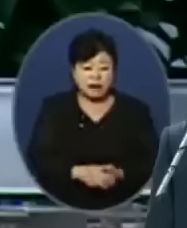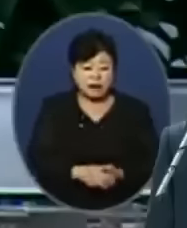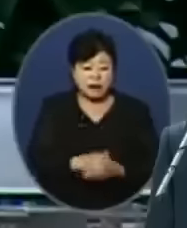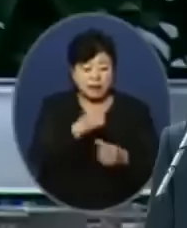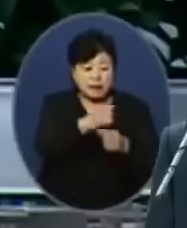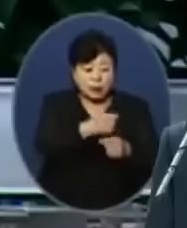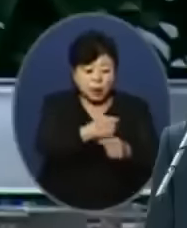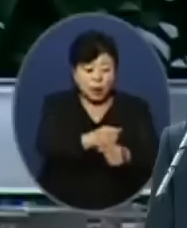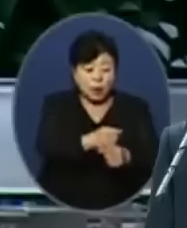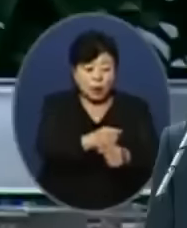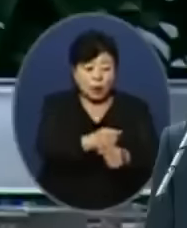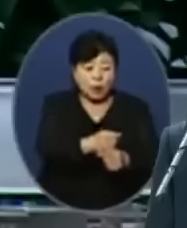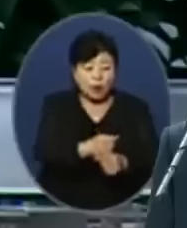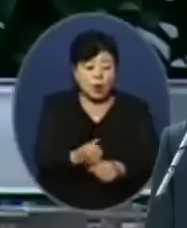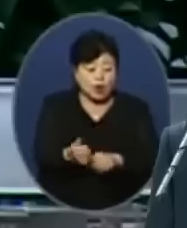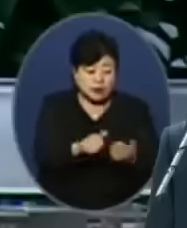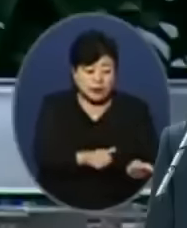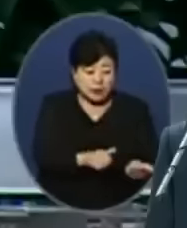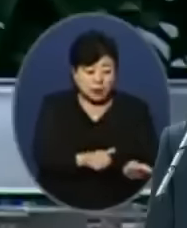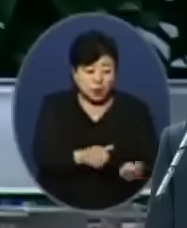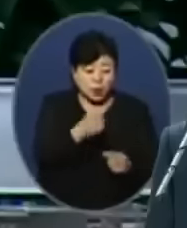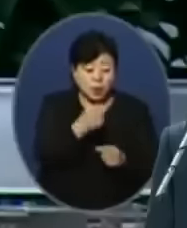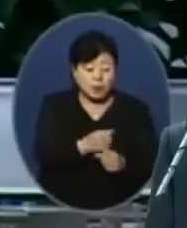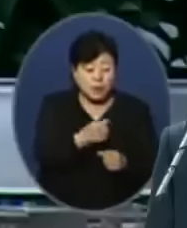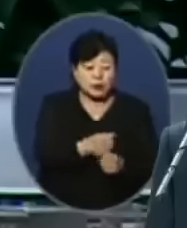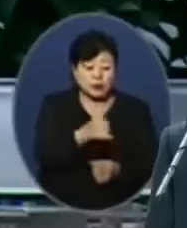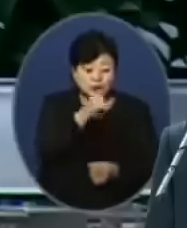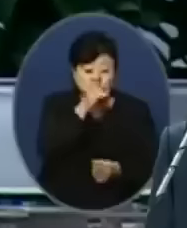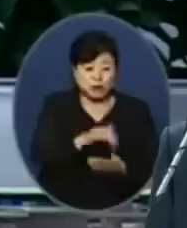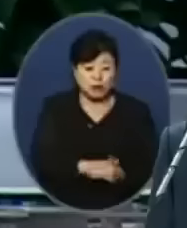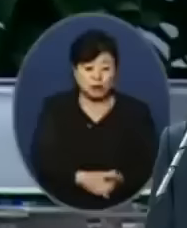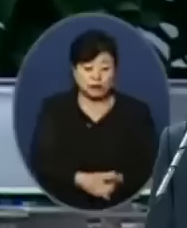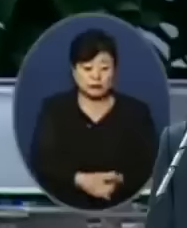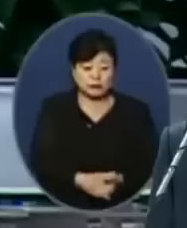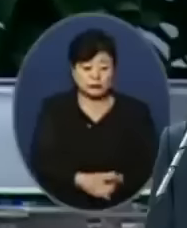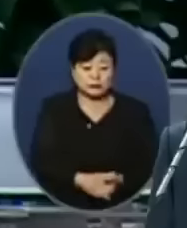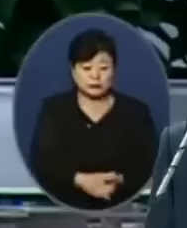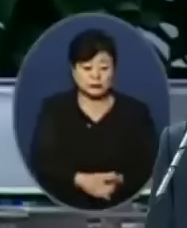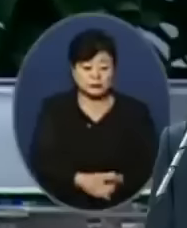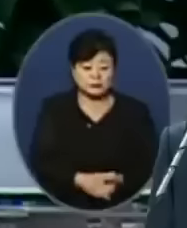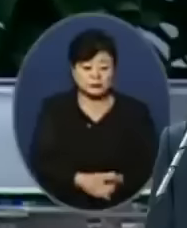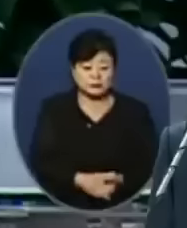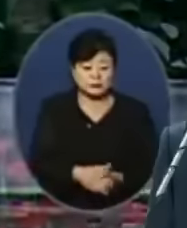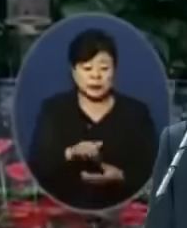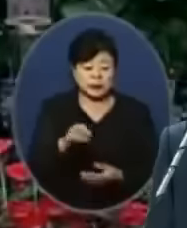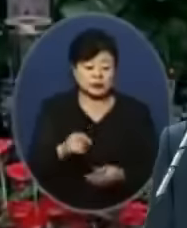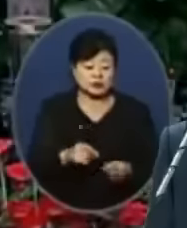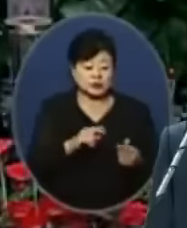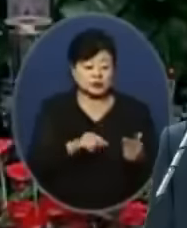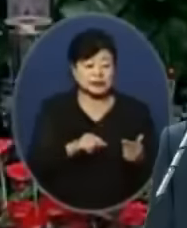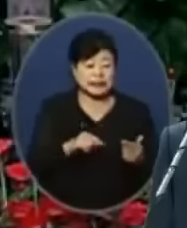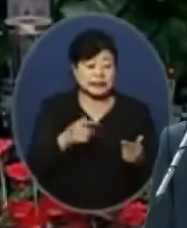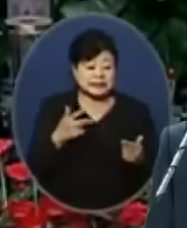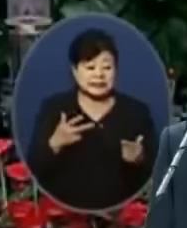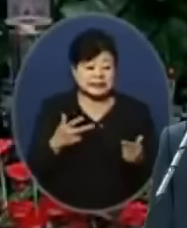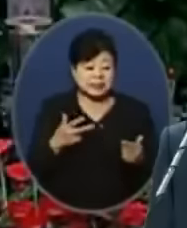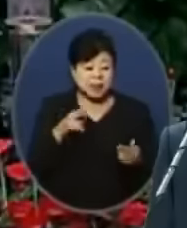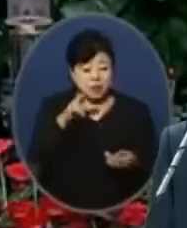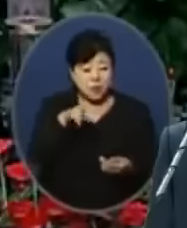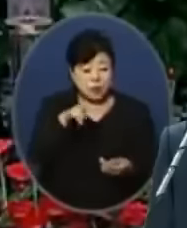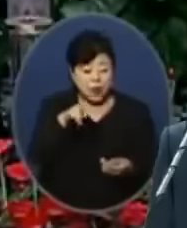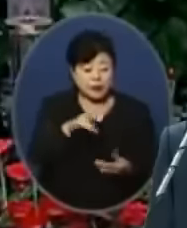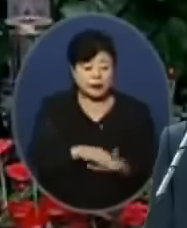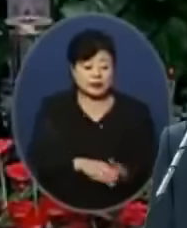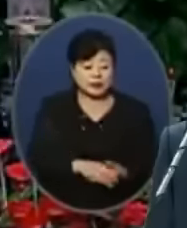산출할 수도 있고 사망을 산출할 수도 있는 것입니다. 갈라디아서 6장 7절 본문에 우리가 오늘 읽은